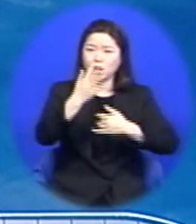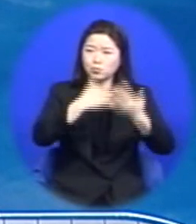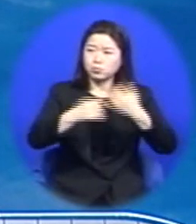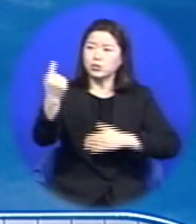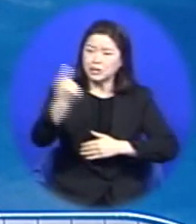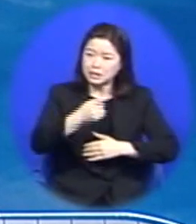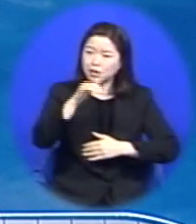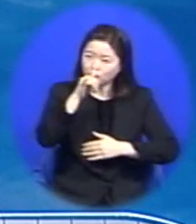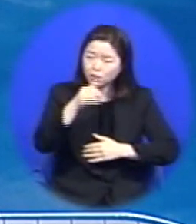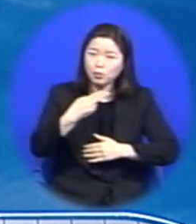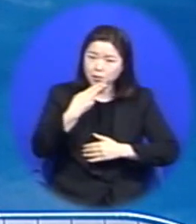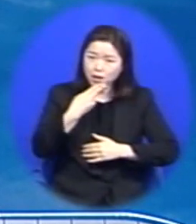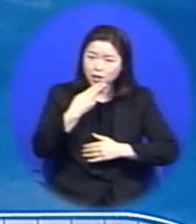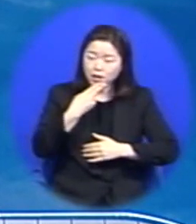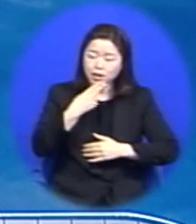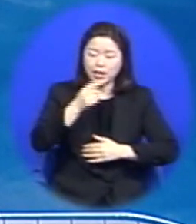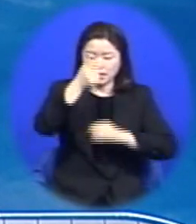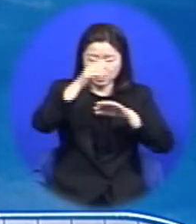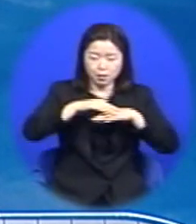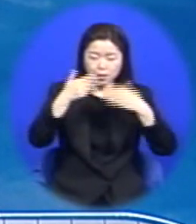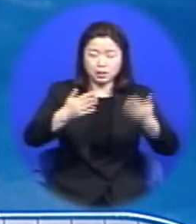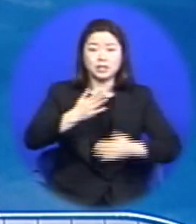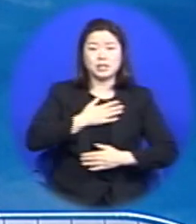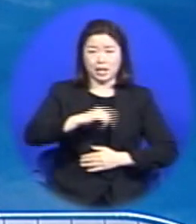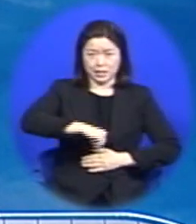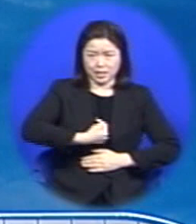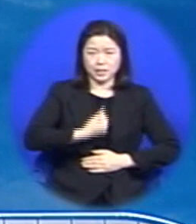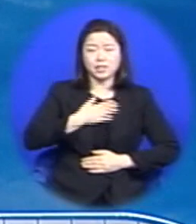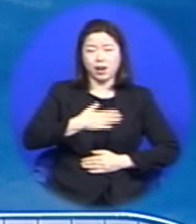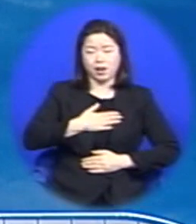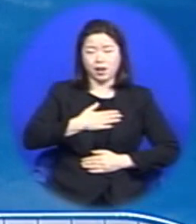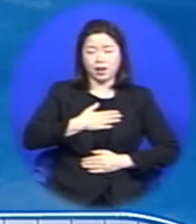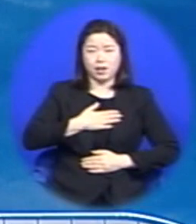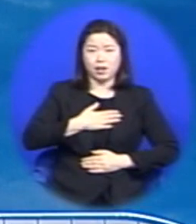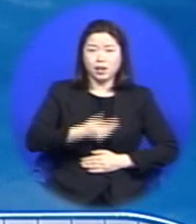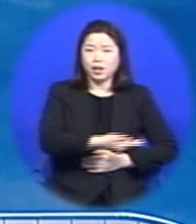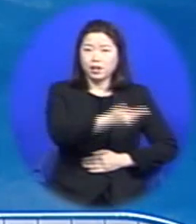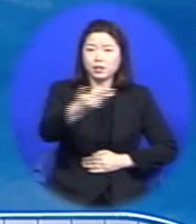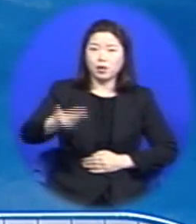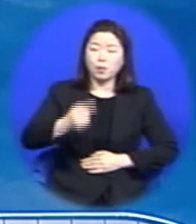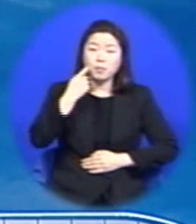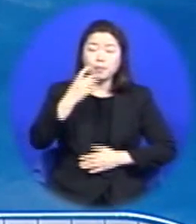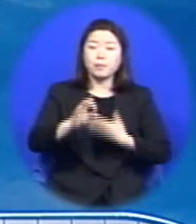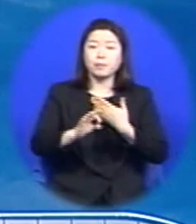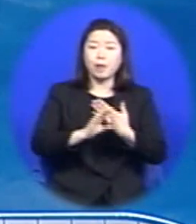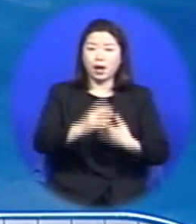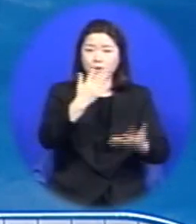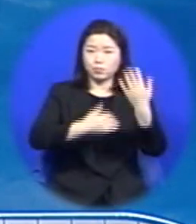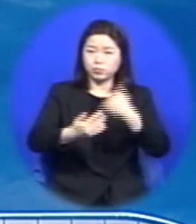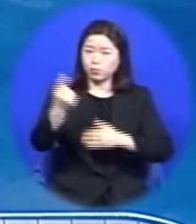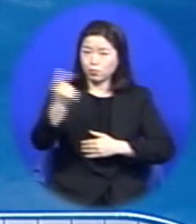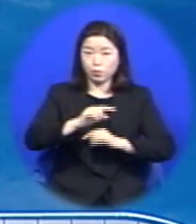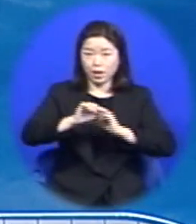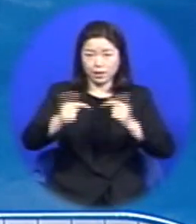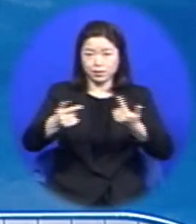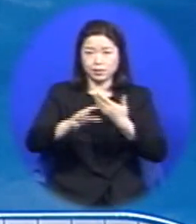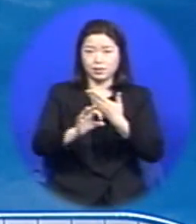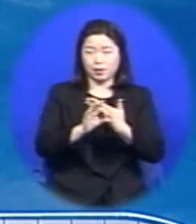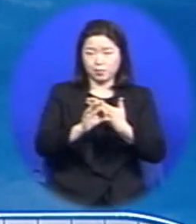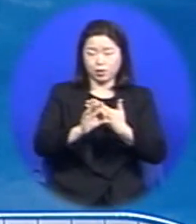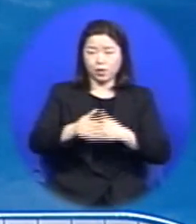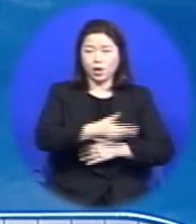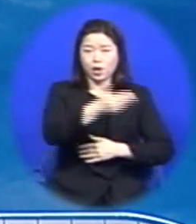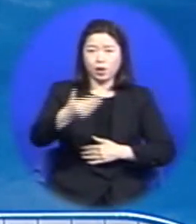아닌지는 예배 드리는 여러분 자신이 아는 겁니다. 여러분, 만약에 불이 임하지 않는다면